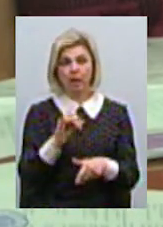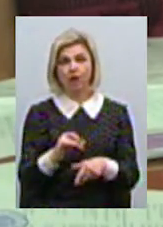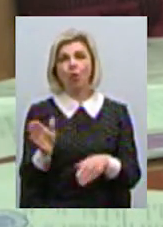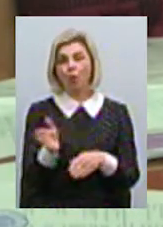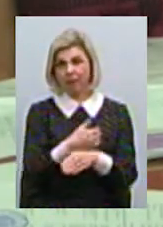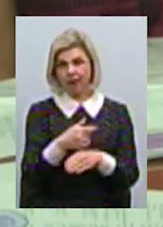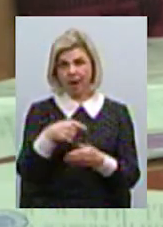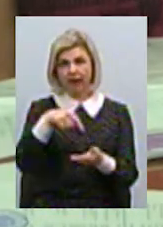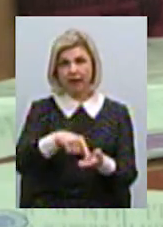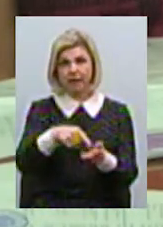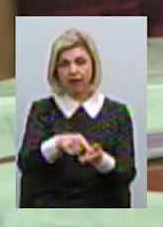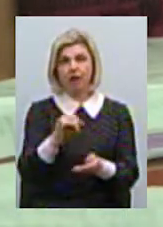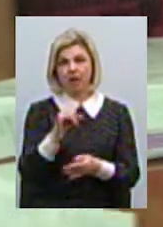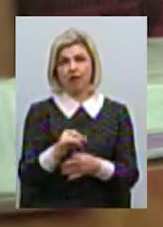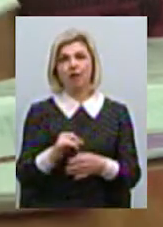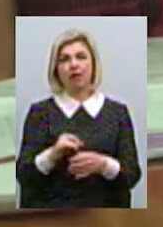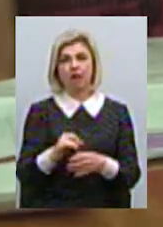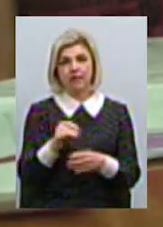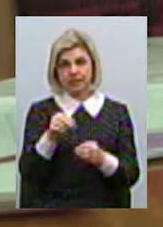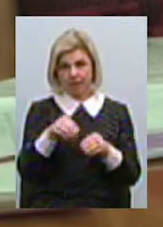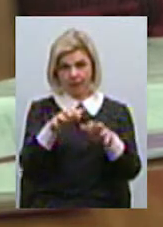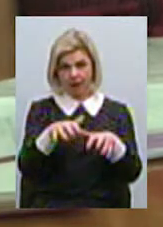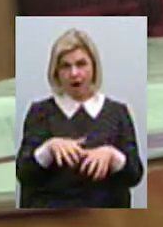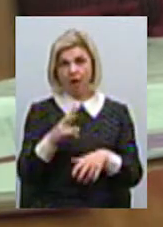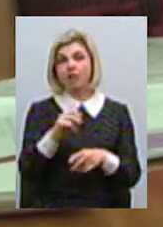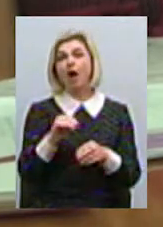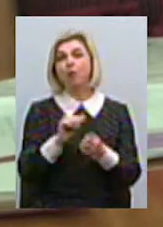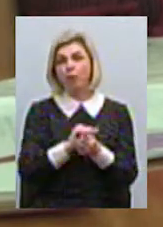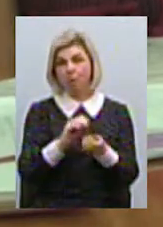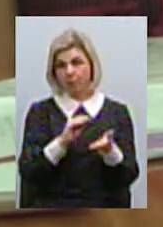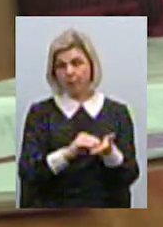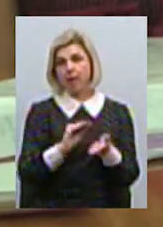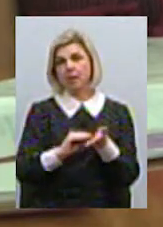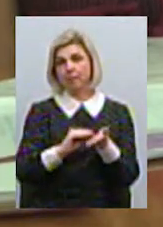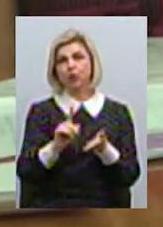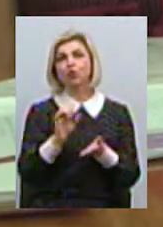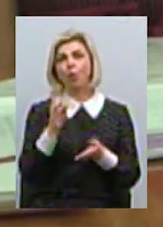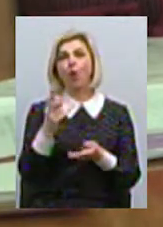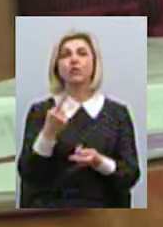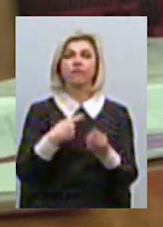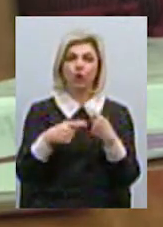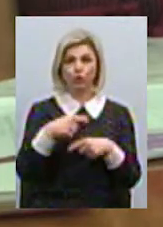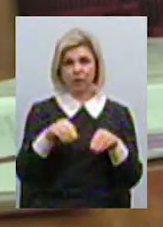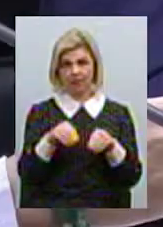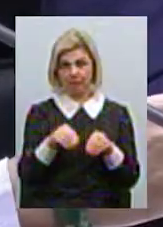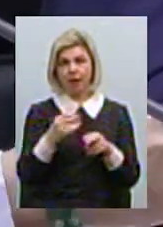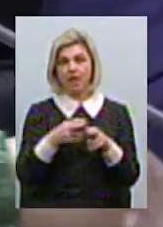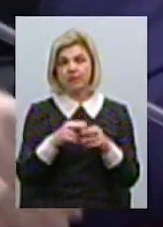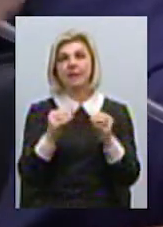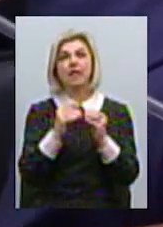кілки і обробляється далі. А на бумазі написано, що він повернув земельну ділянку, і це 10 років